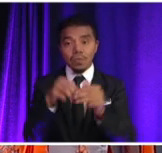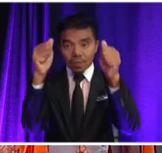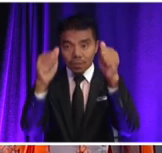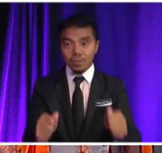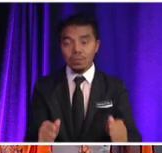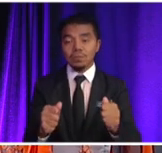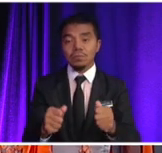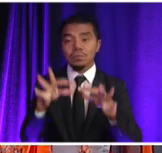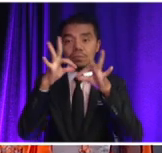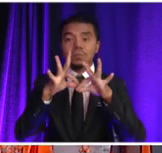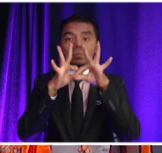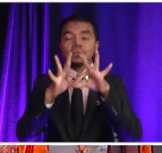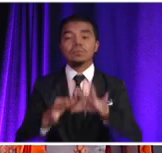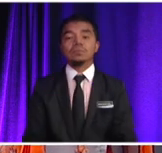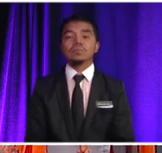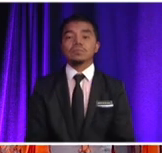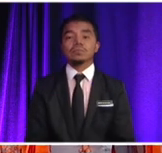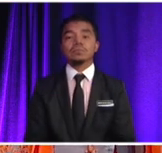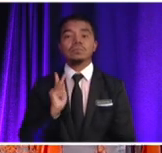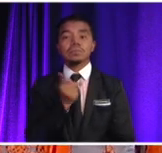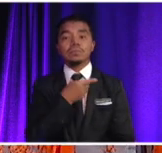yang agensi kerajaan ini kita